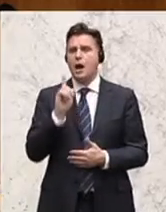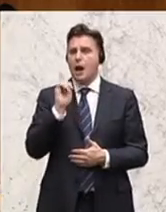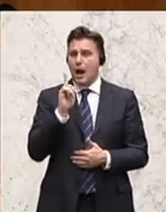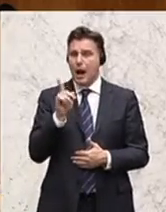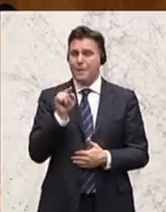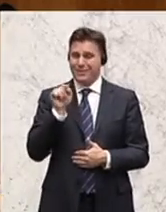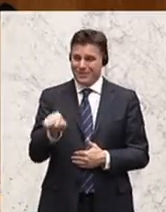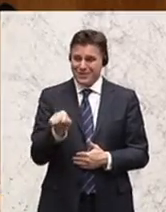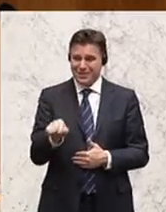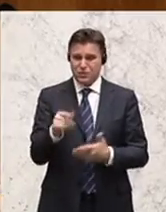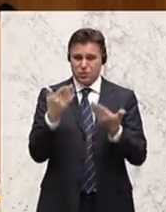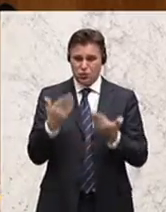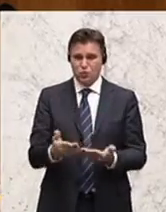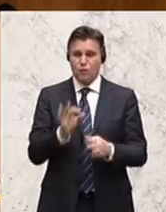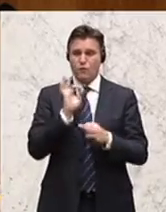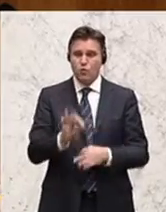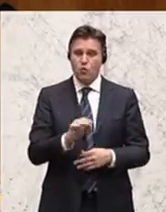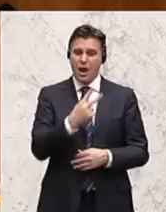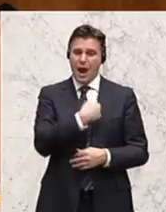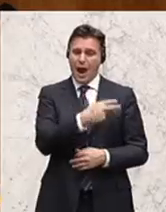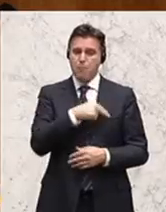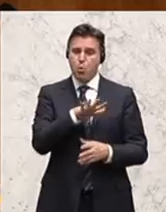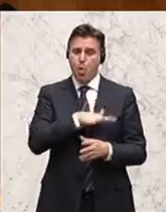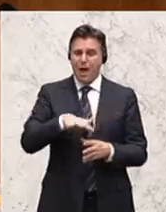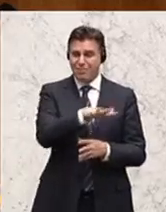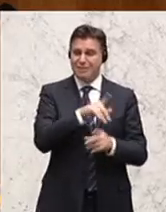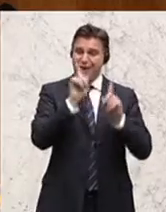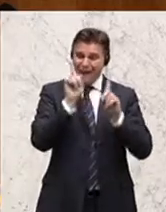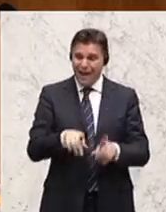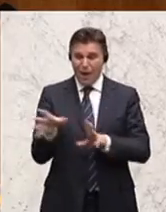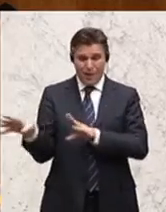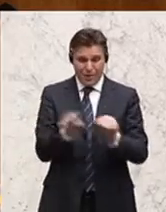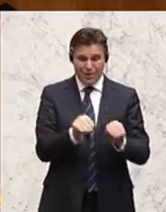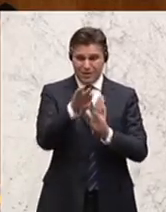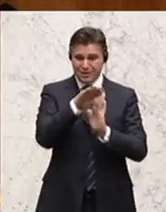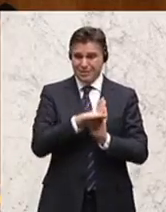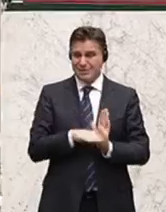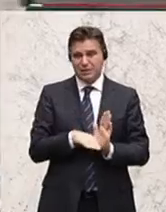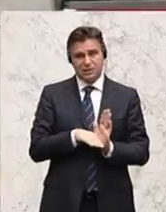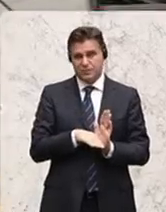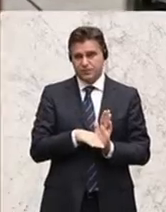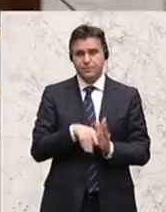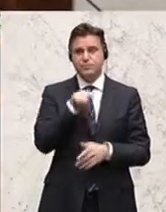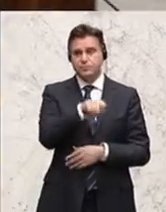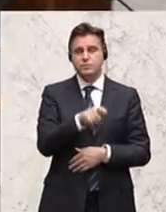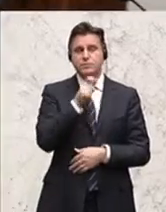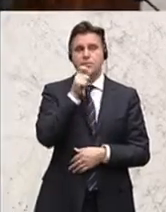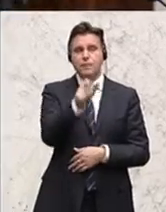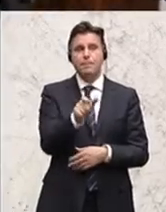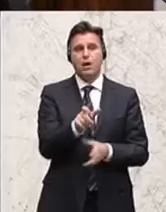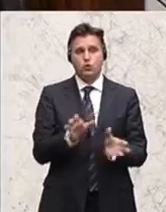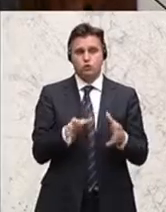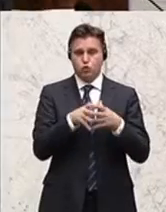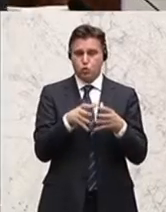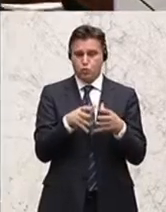fatal, das auch für den ambulanten Bereich umzulegen, denn dann wird sich eine Berufsgruppe